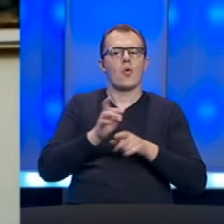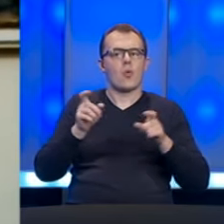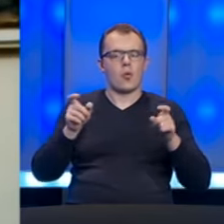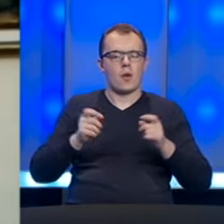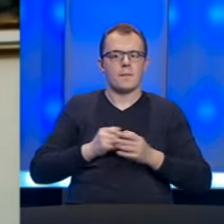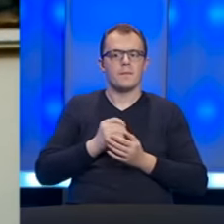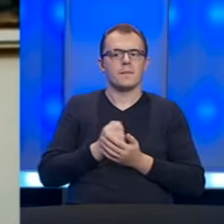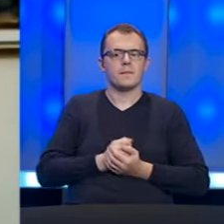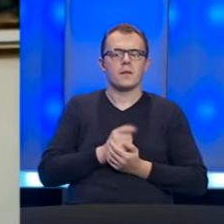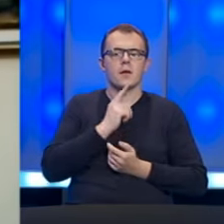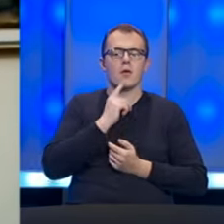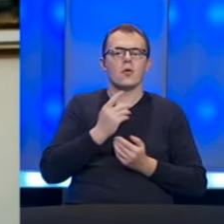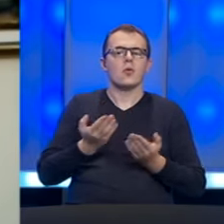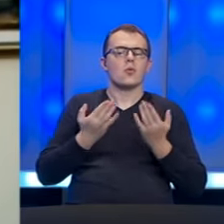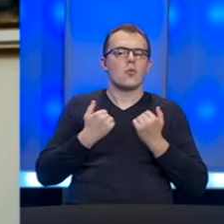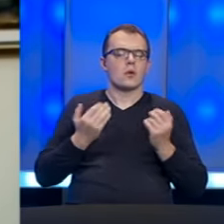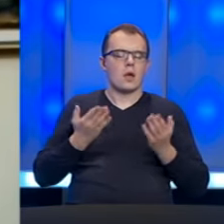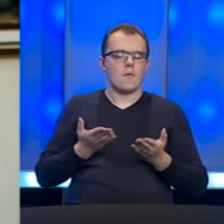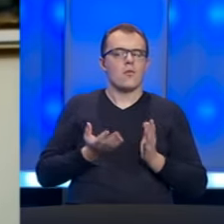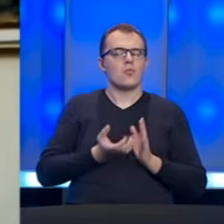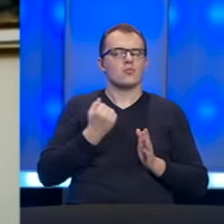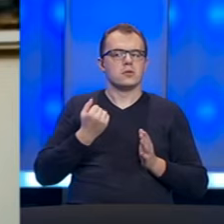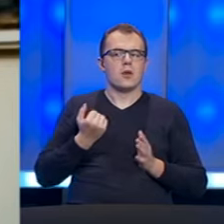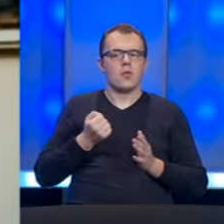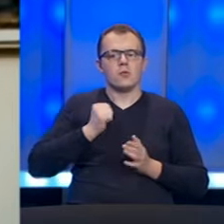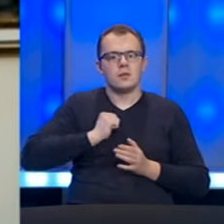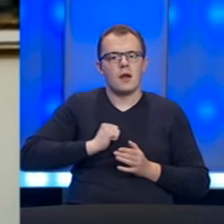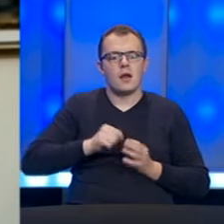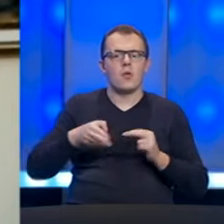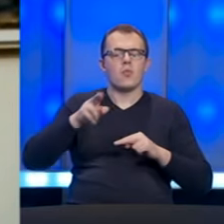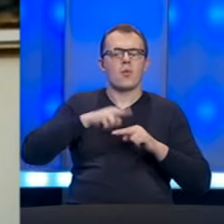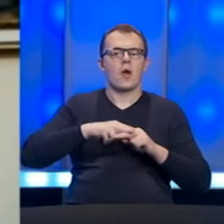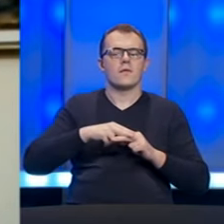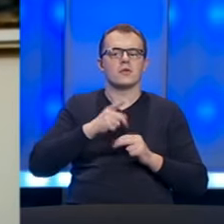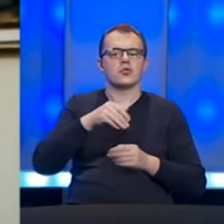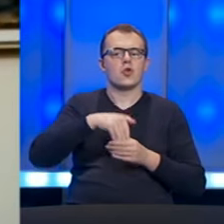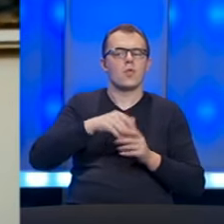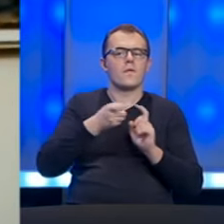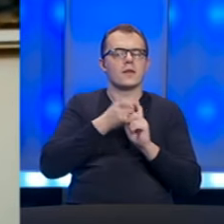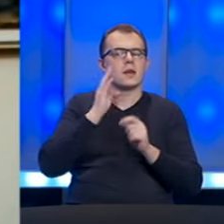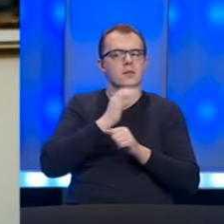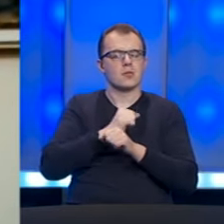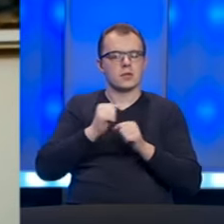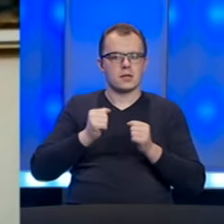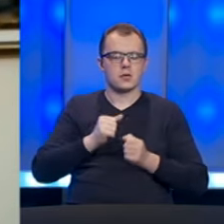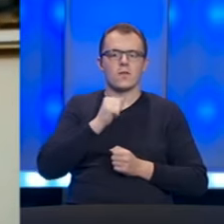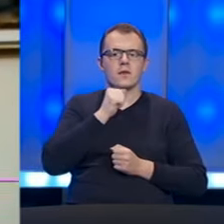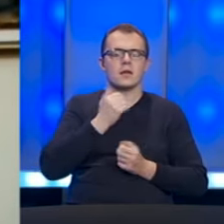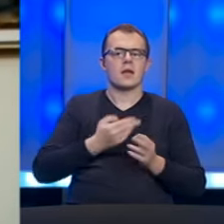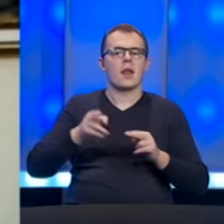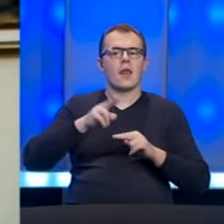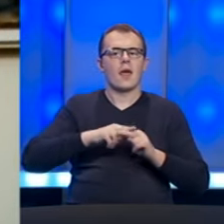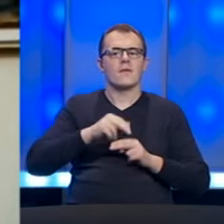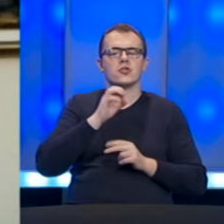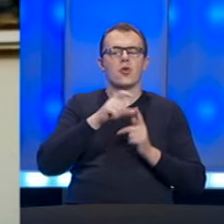taj koronavirus koji je evo uzeo danak najviše izgleda u Federaciji Bosne i Hercegovine i najviše